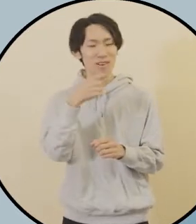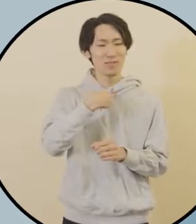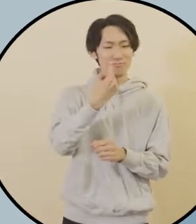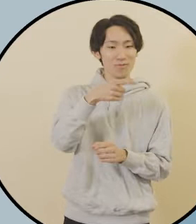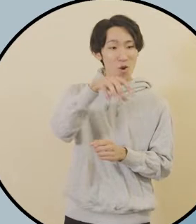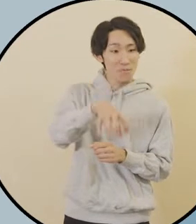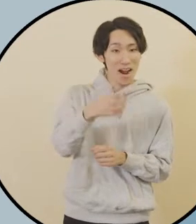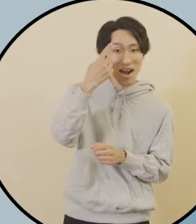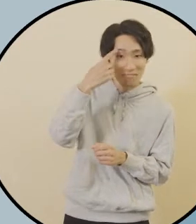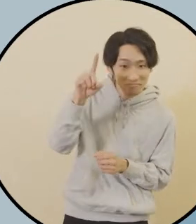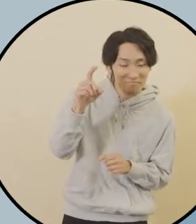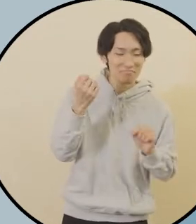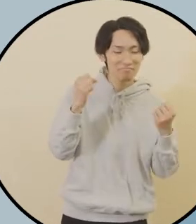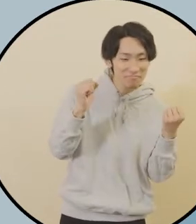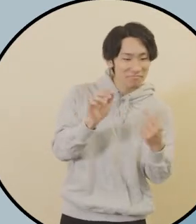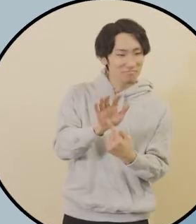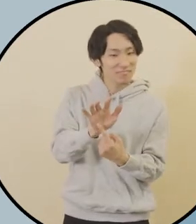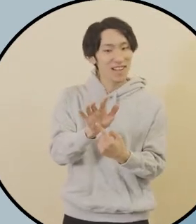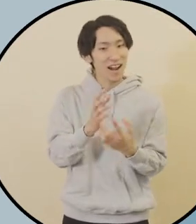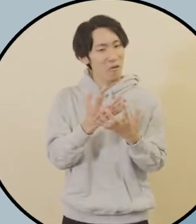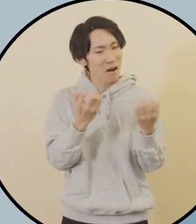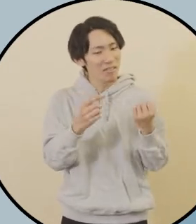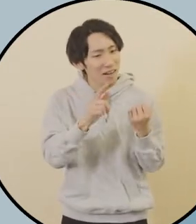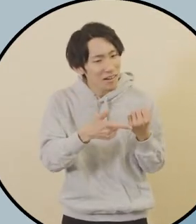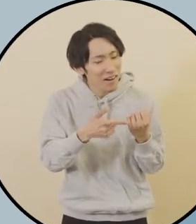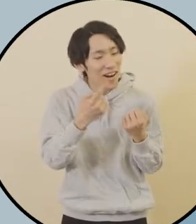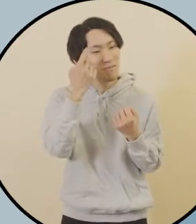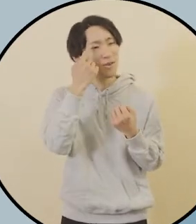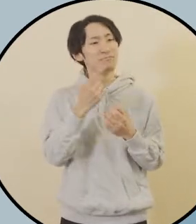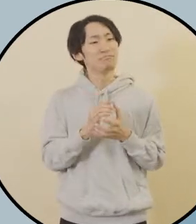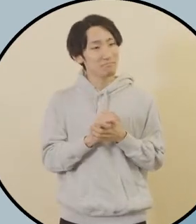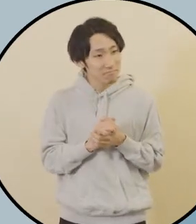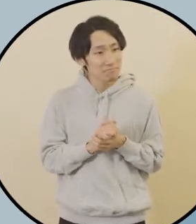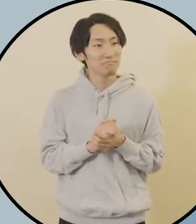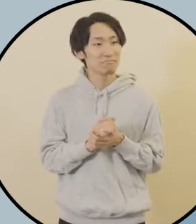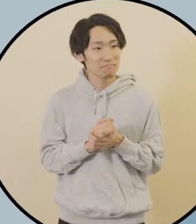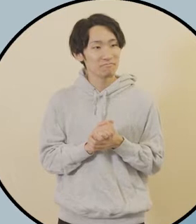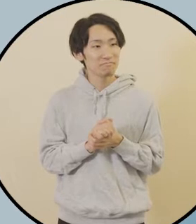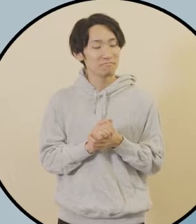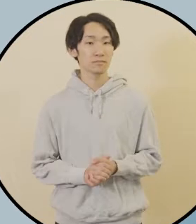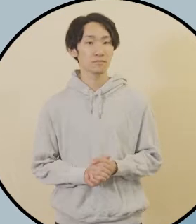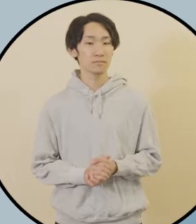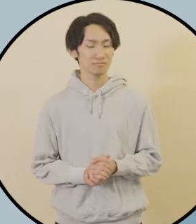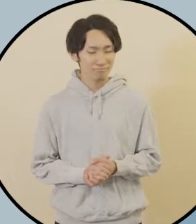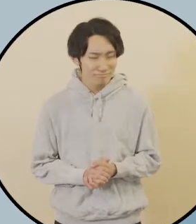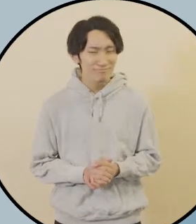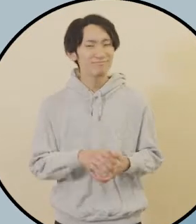てるセリフもあるんですけどあの家こそ今日で行ったところが多かったじゃないですか